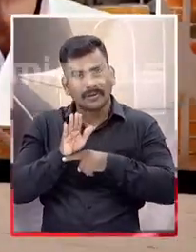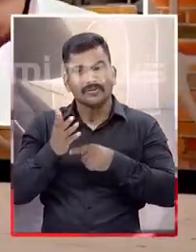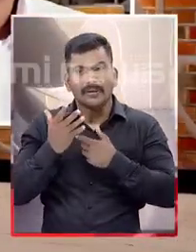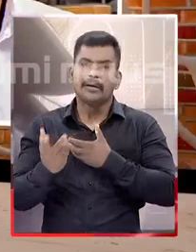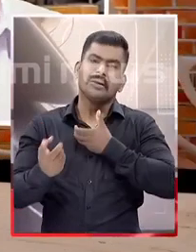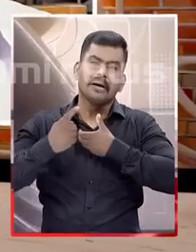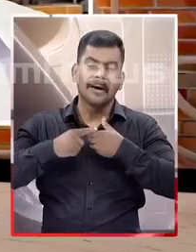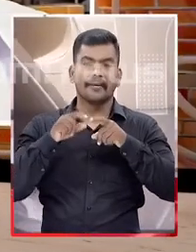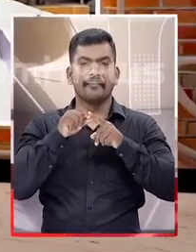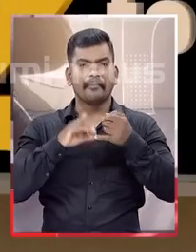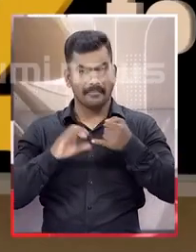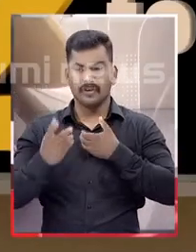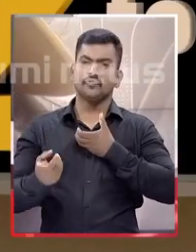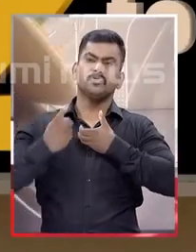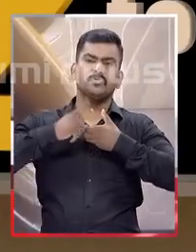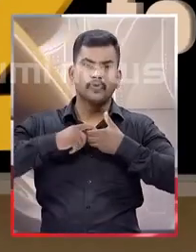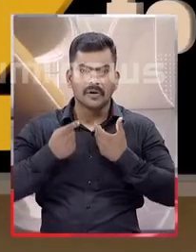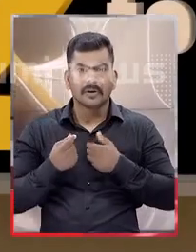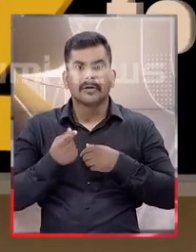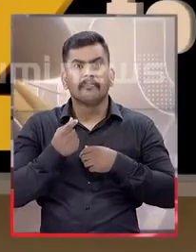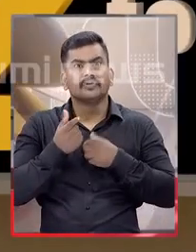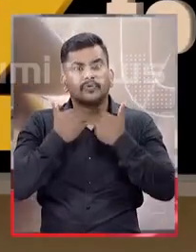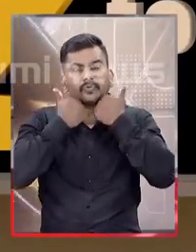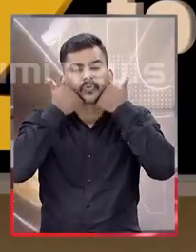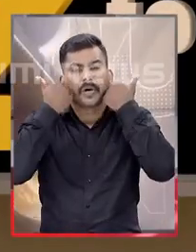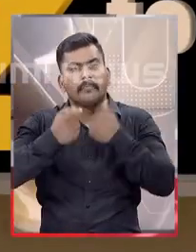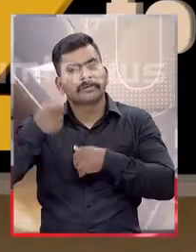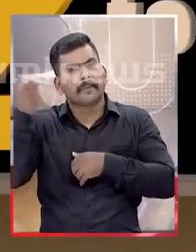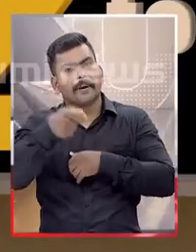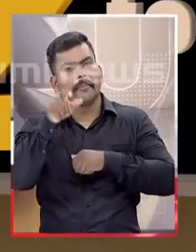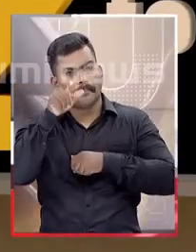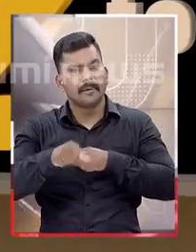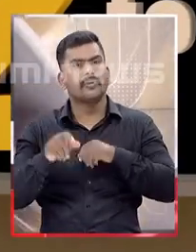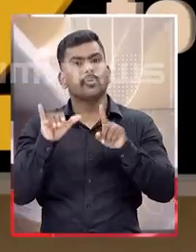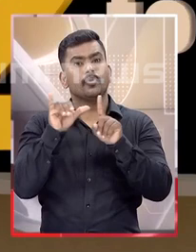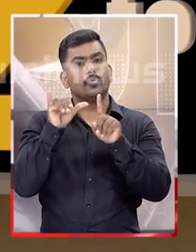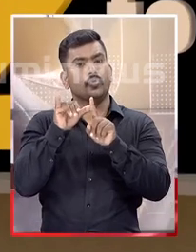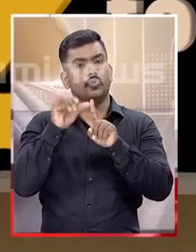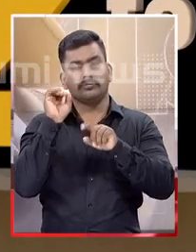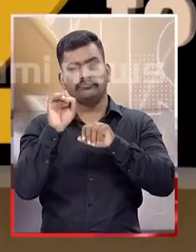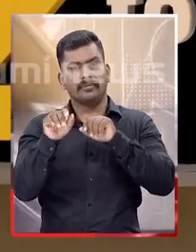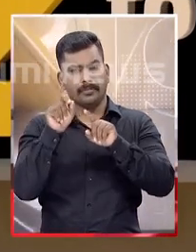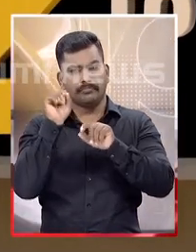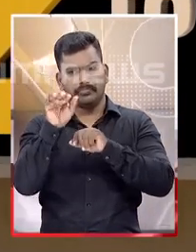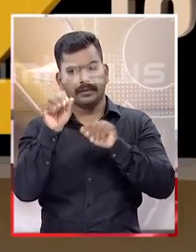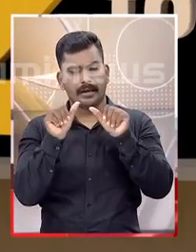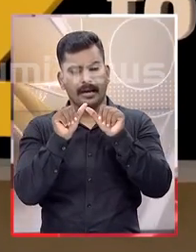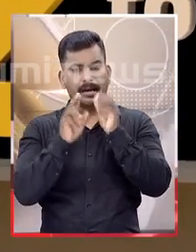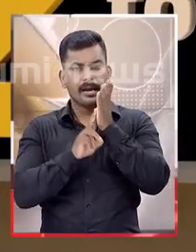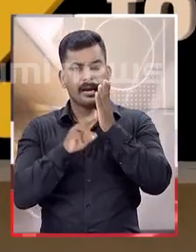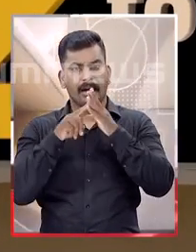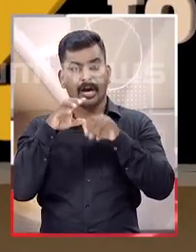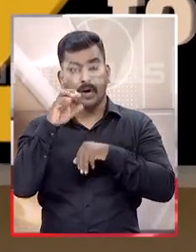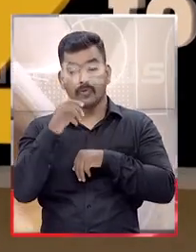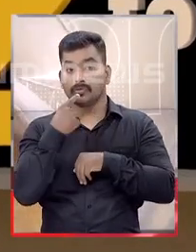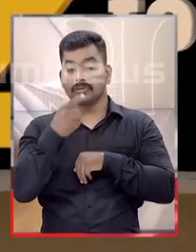ലാവണമായി ഈ പി എസ് സി മാറ്റിയിരിക്കുന്നു എന്നുള്ളത് വളരെ പ്രധാനപ്പെട്ട വസ്തുതയാണ്. ചില പ്രേക്ഷകർ പ്രതികരിക്കുന്നുണ്ട് യൂട്യൂബിൽ. ഈ ആൻഡോ മാത്യു എന്ന പ്രേക്ഷകൻ പറയുന്നത്, 4 വർഷം